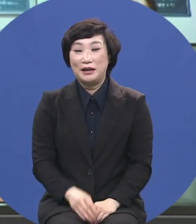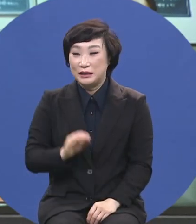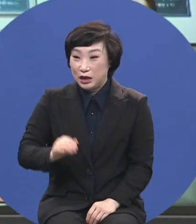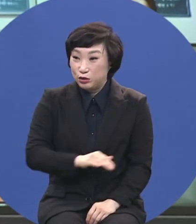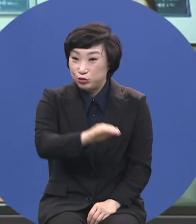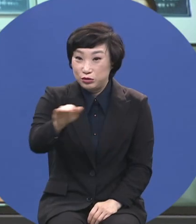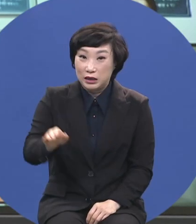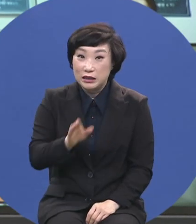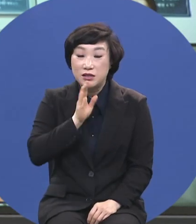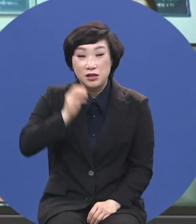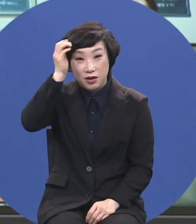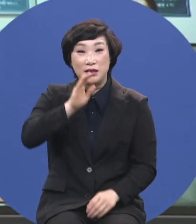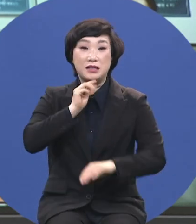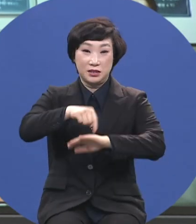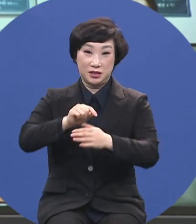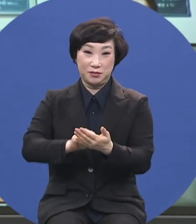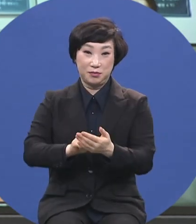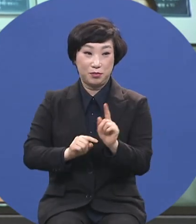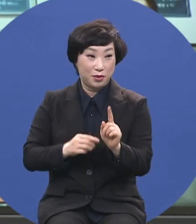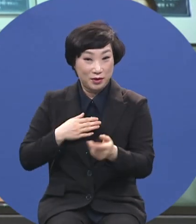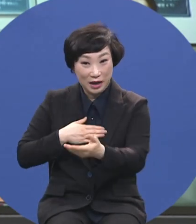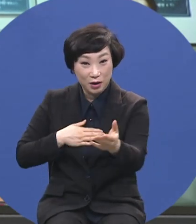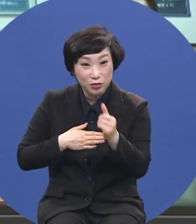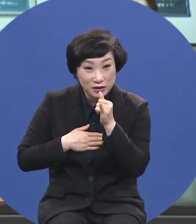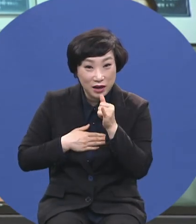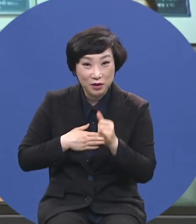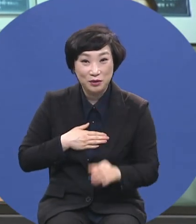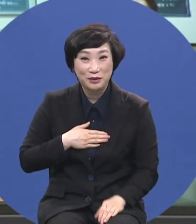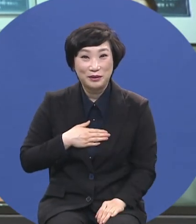우리가 신령과 진정이 무엇인지 알아?